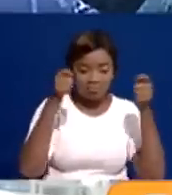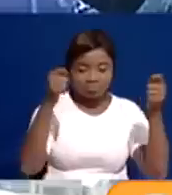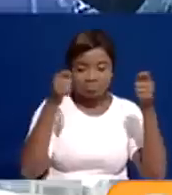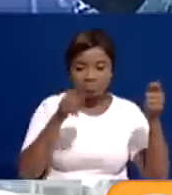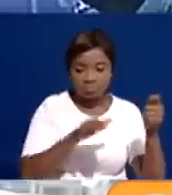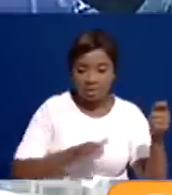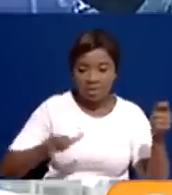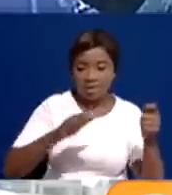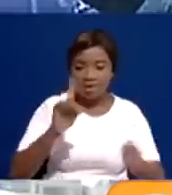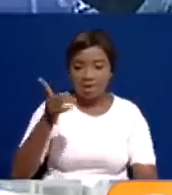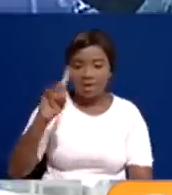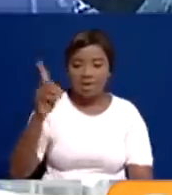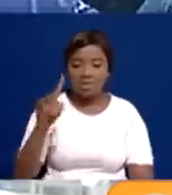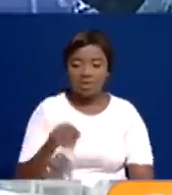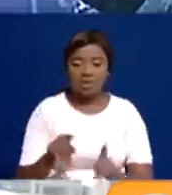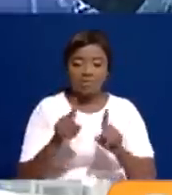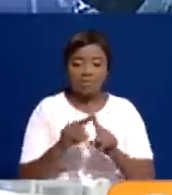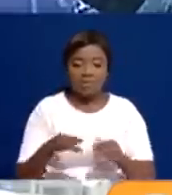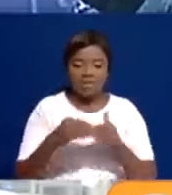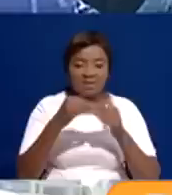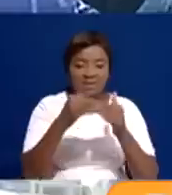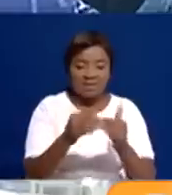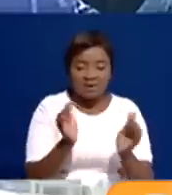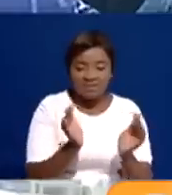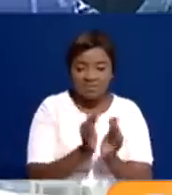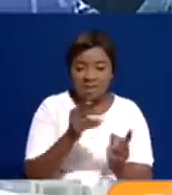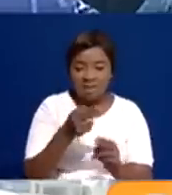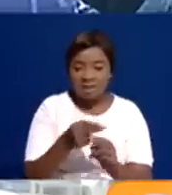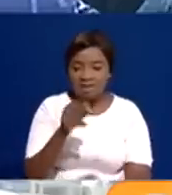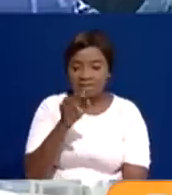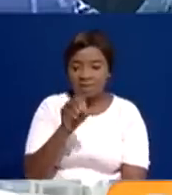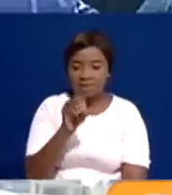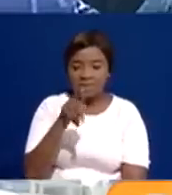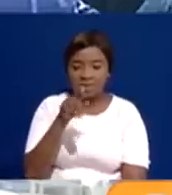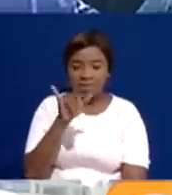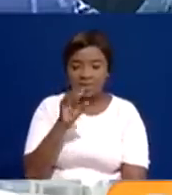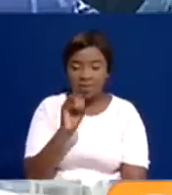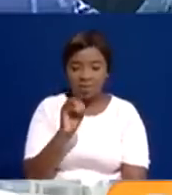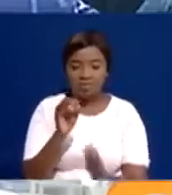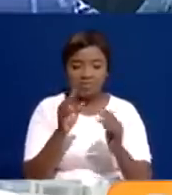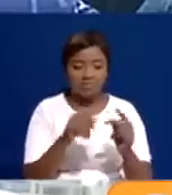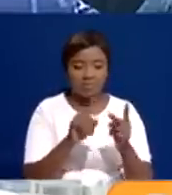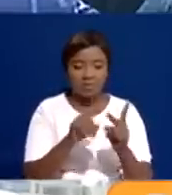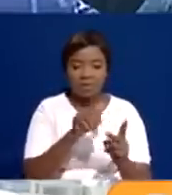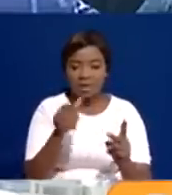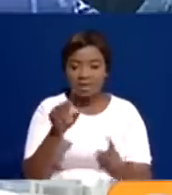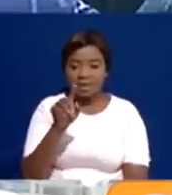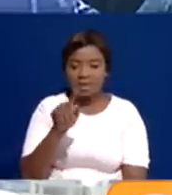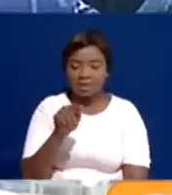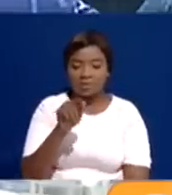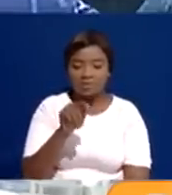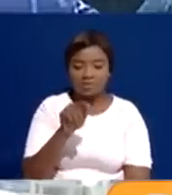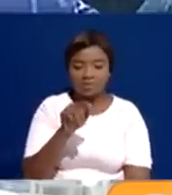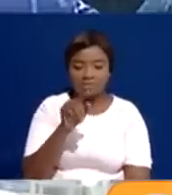Nairobi. Kiongozi wa wachache katika bunge la kitaifa Opiyo Wandayi na mwenzake wa bunge la Seneti Stewart Madzayo pamoja na wabunge